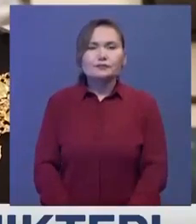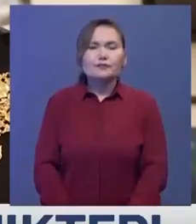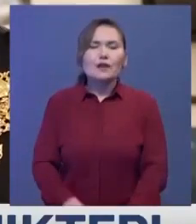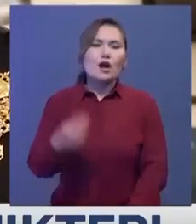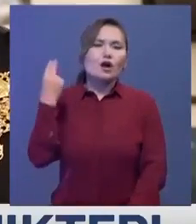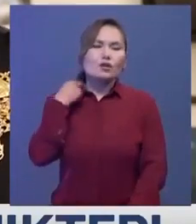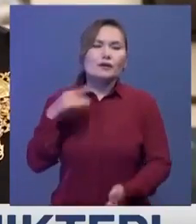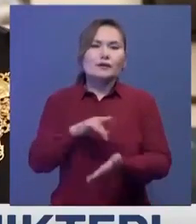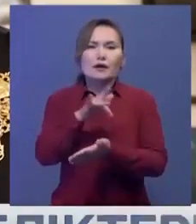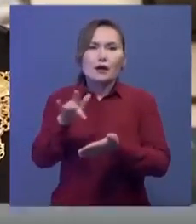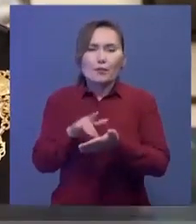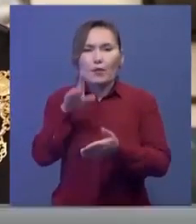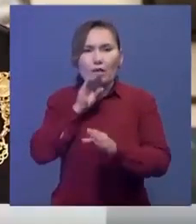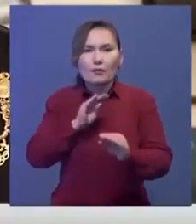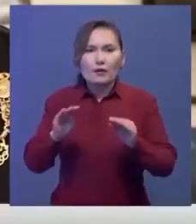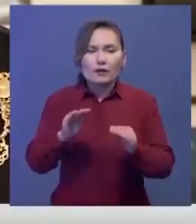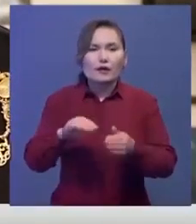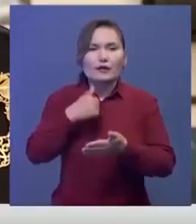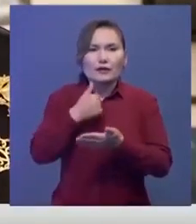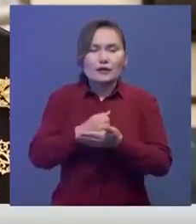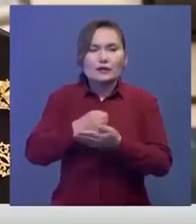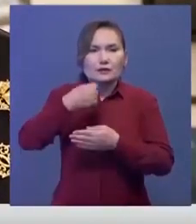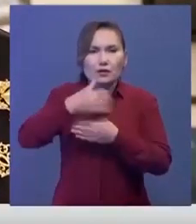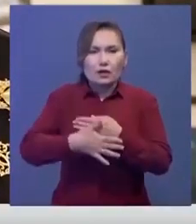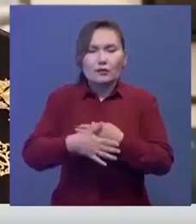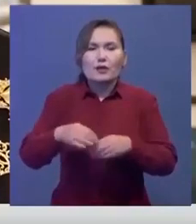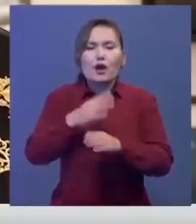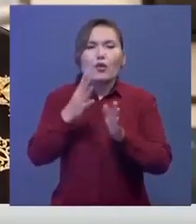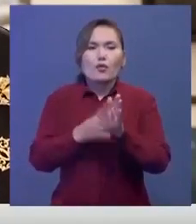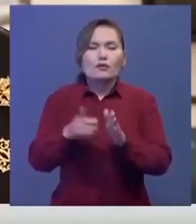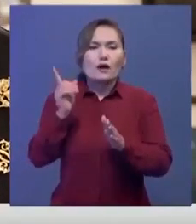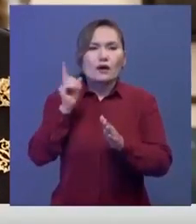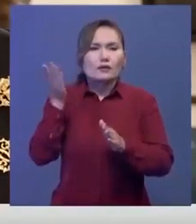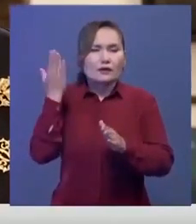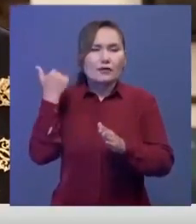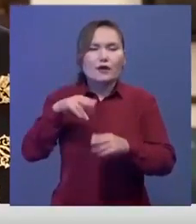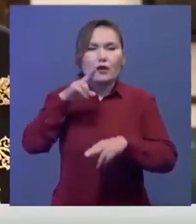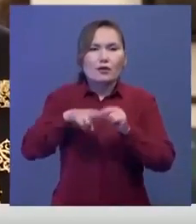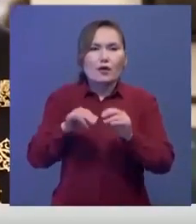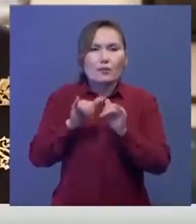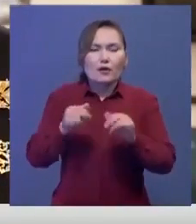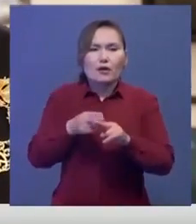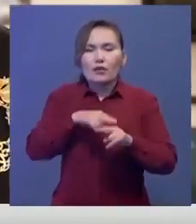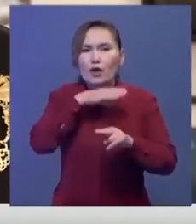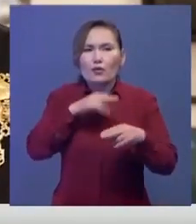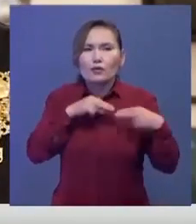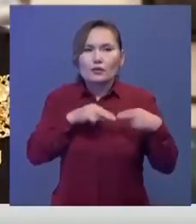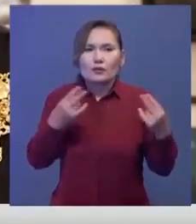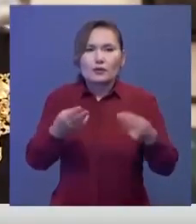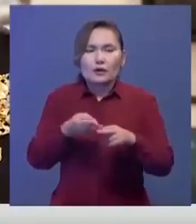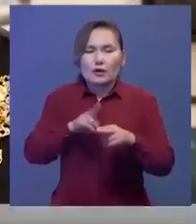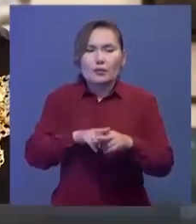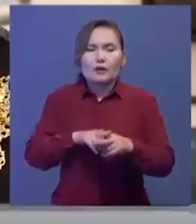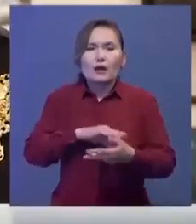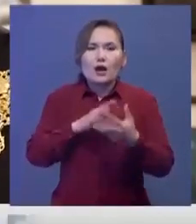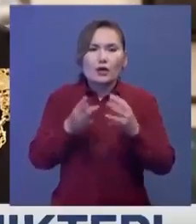Лондон қаласы инфрақұрылымның негізі Викториан дәуірінде 19-шы ғасырда қаланған. Оларды жетілдіру үшін біраз еңбектену керек. Су